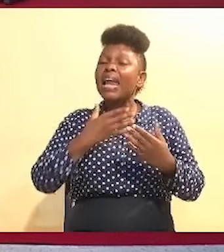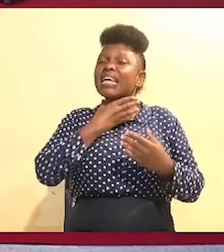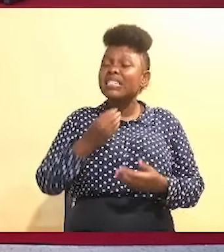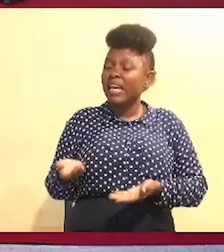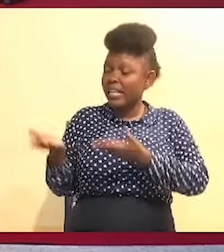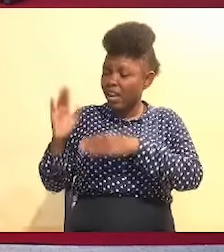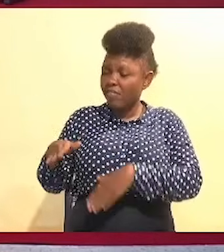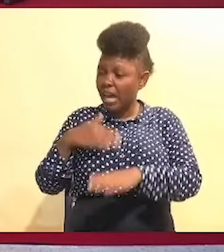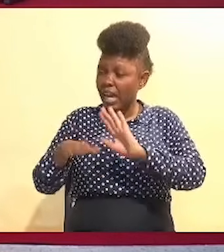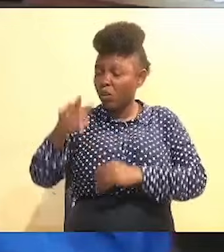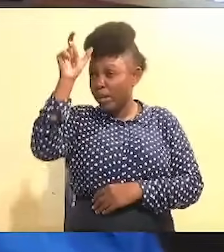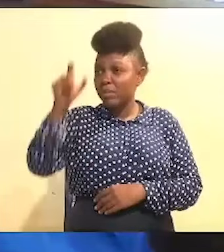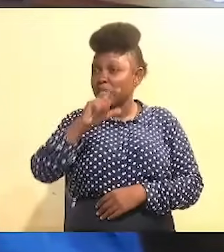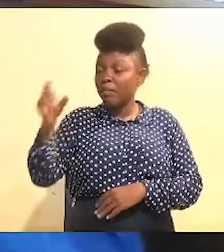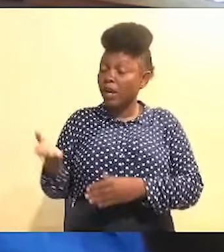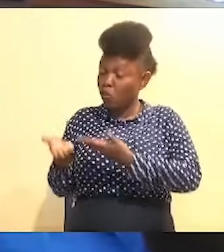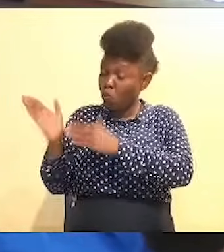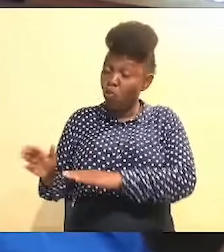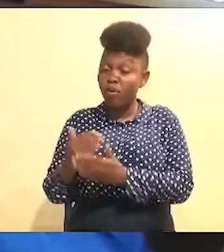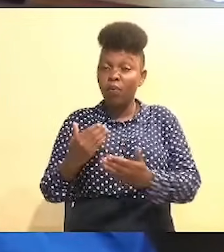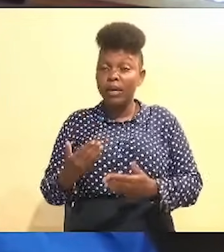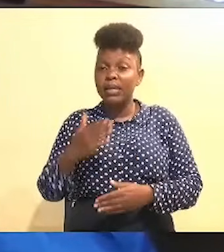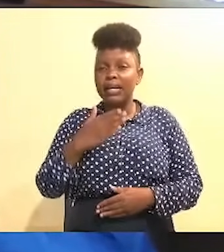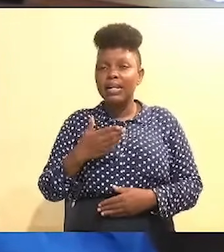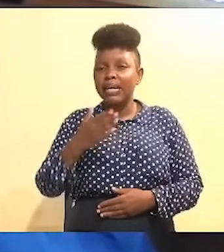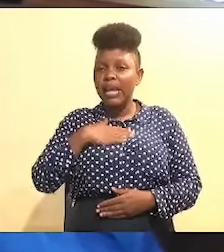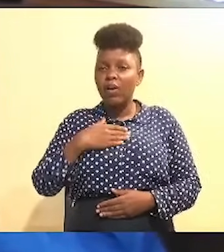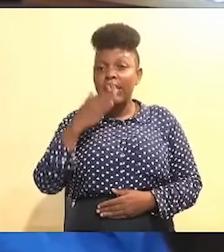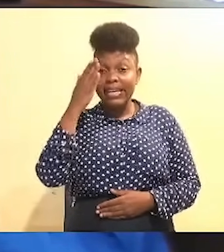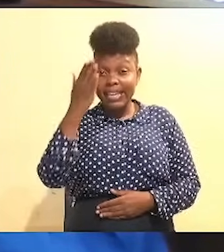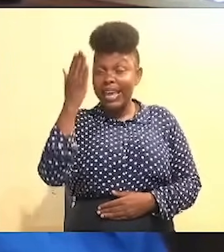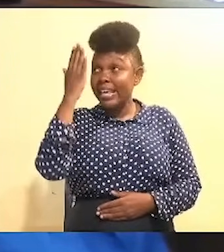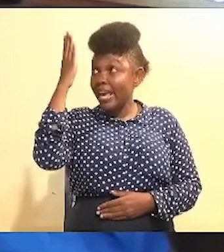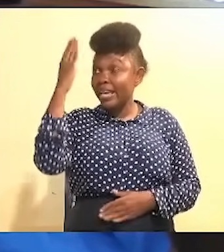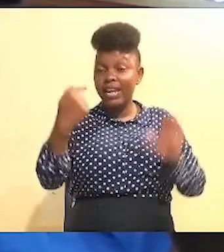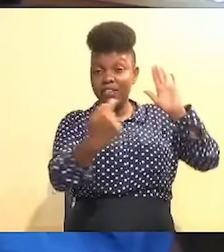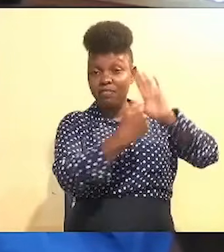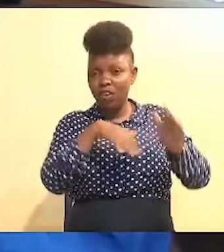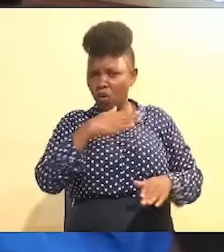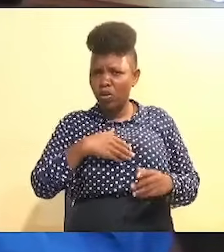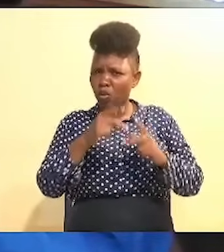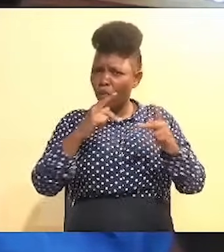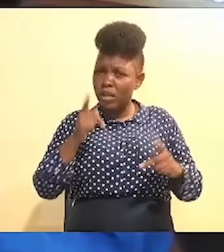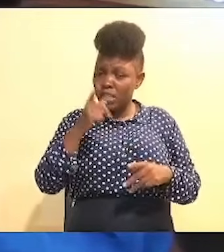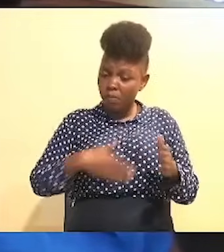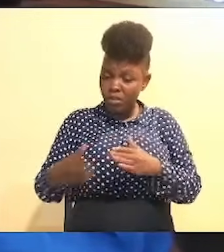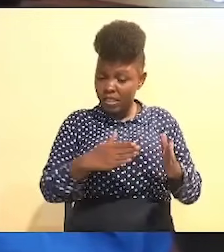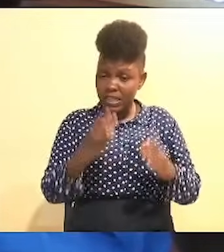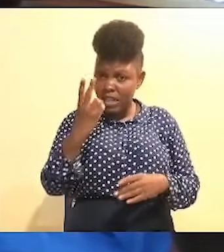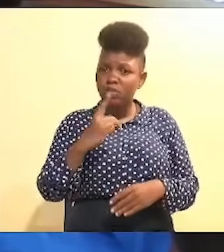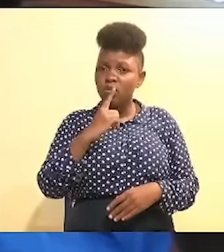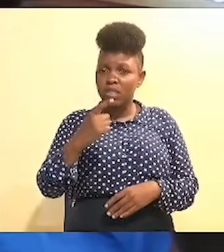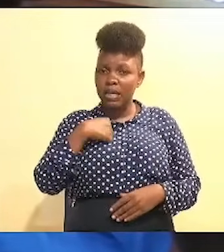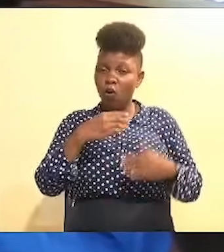Kalvari na kufa kwa ajili yangu. Yeye ni mfano wetu. Kwa hiyo kuna njia tatu za kusema